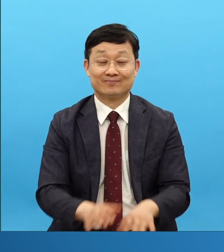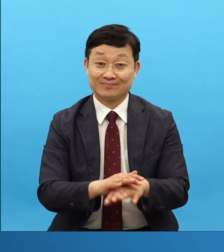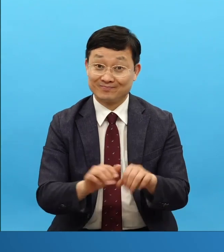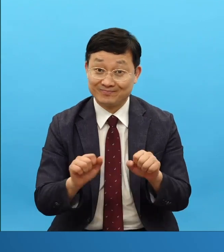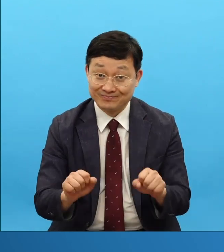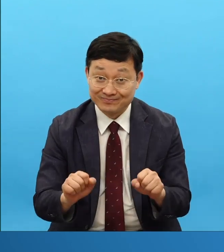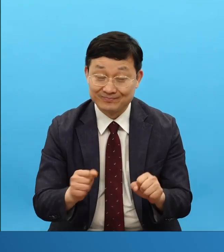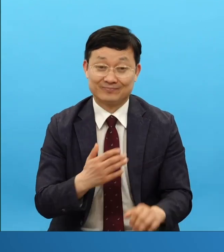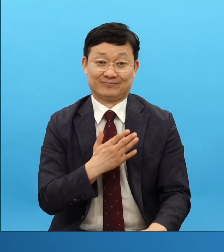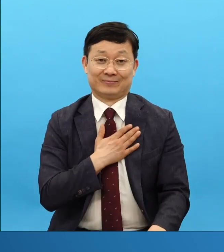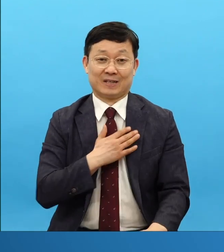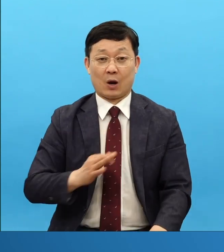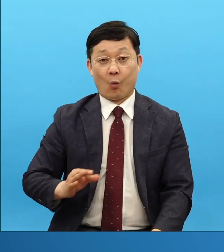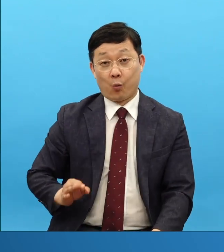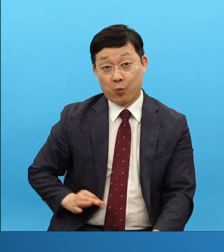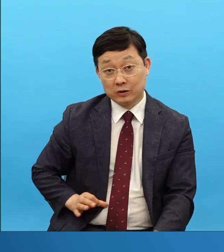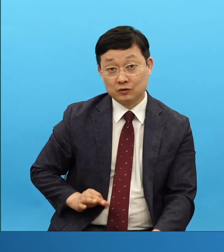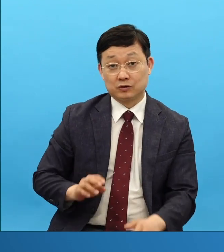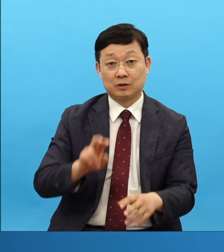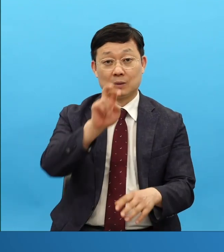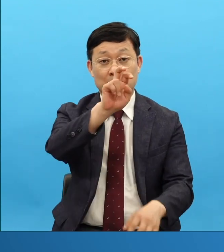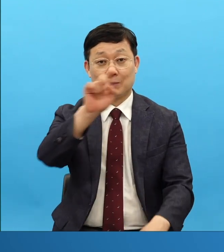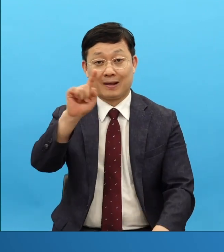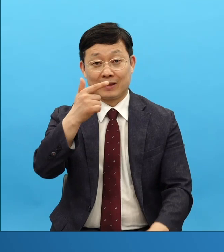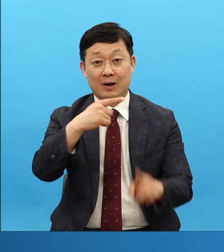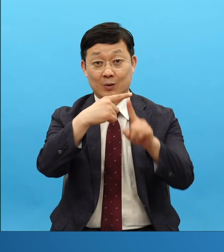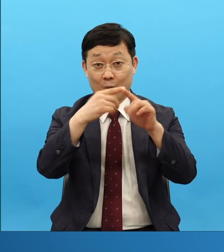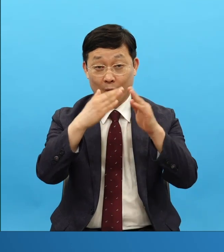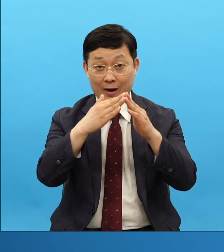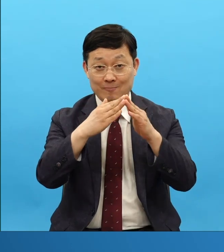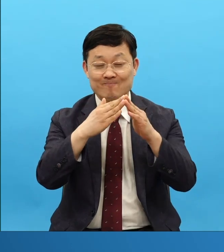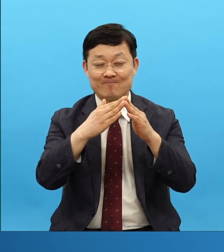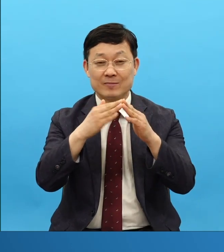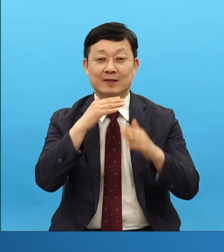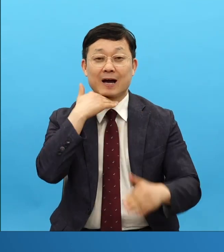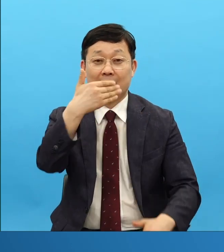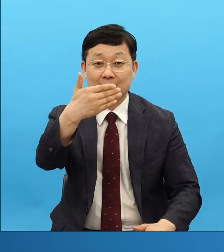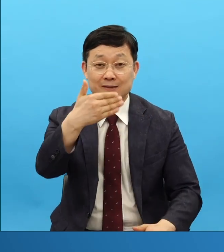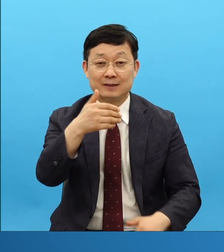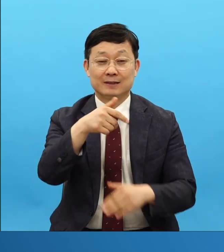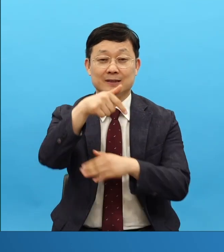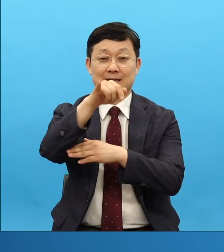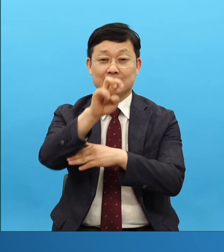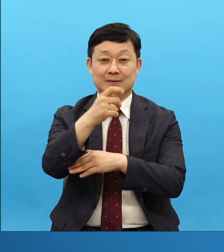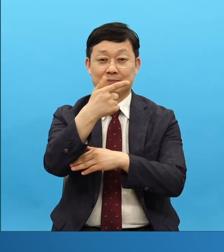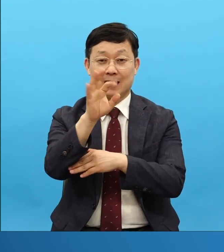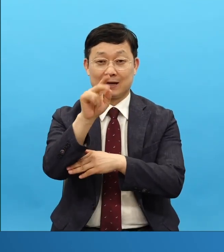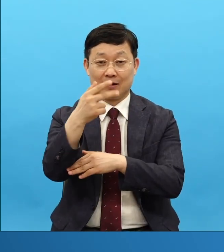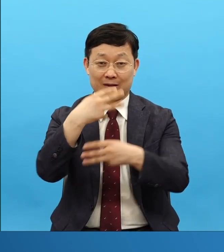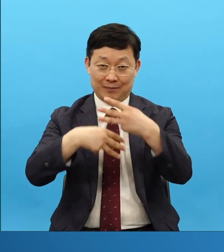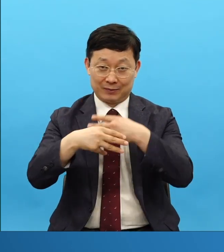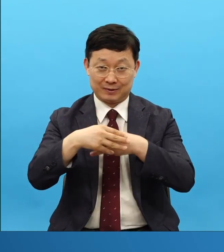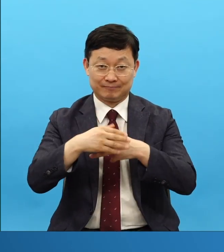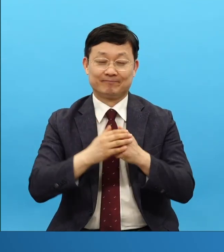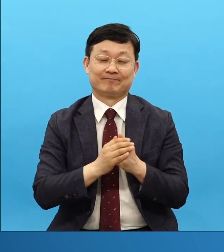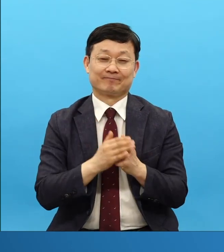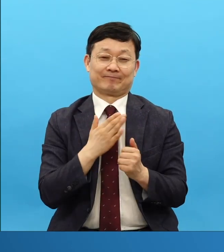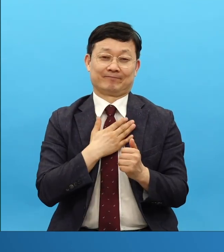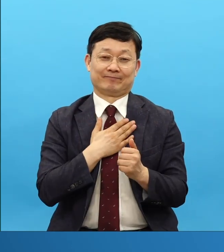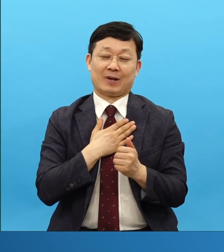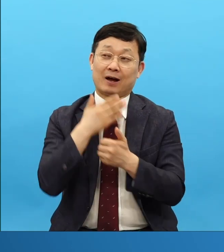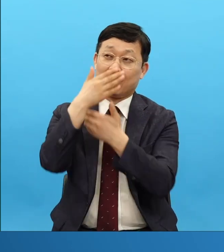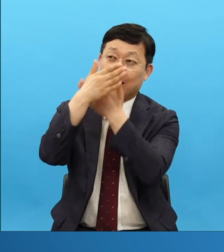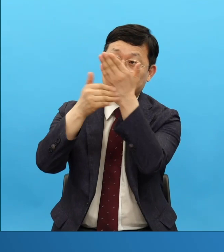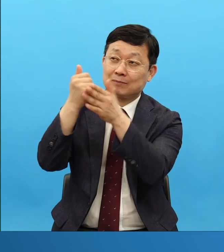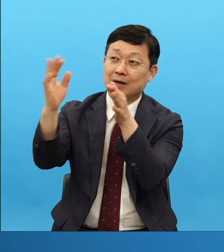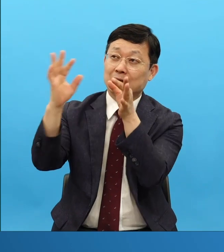안녕하세요. 저는 원주 만남의 교회를 섬기고 있는 9살 김라엘 렘넌트입니다. 라엘은 하나님께 속한